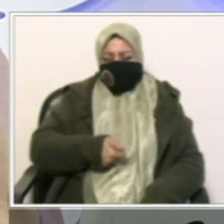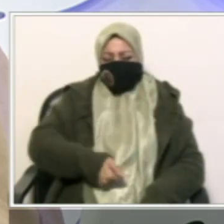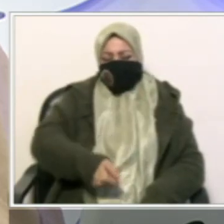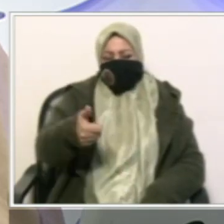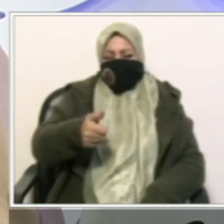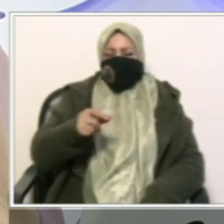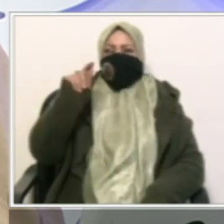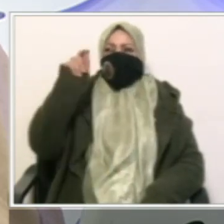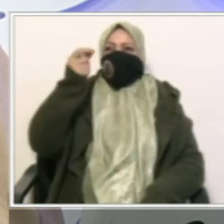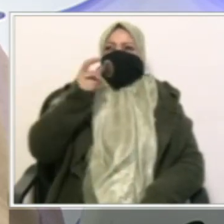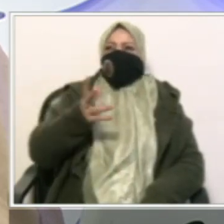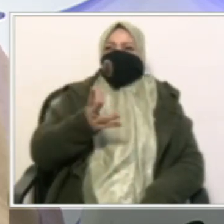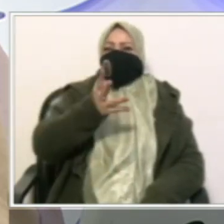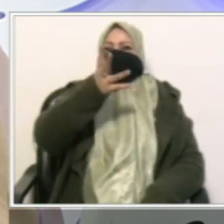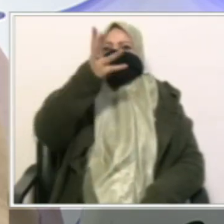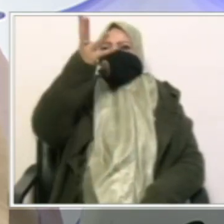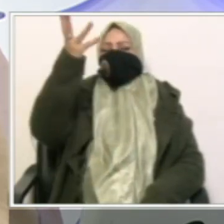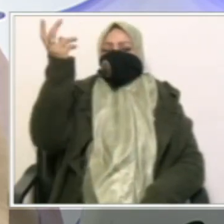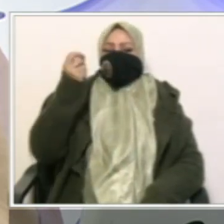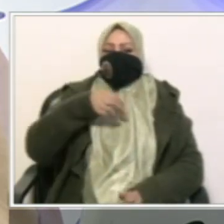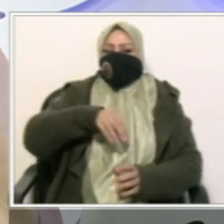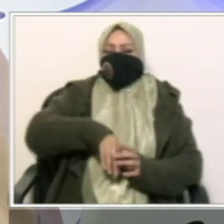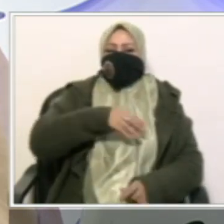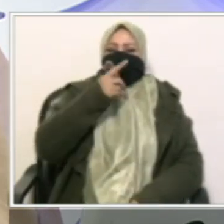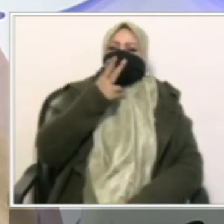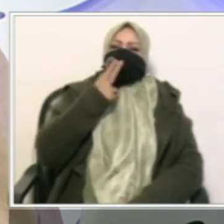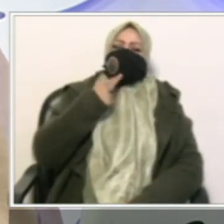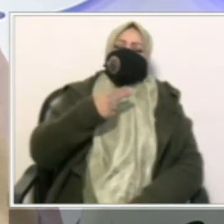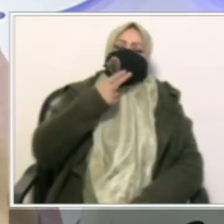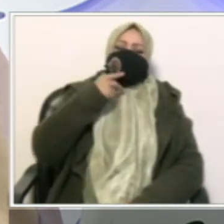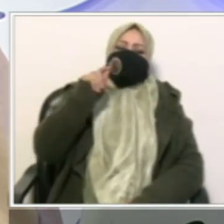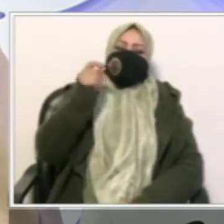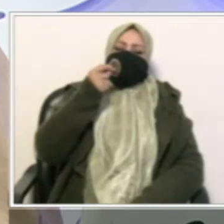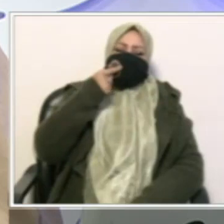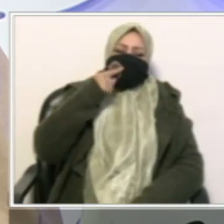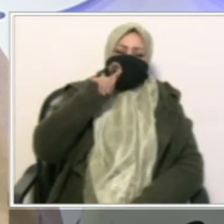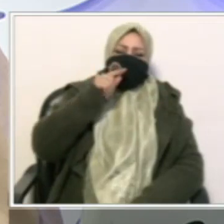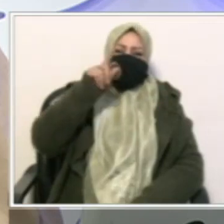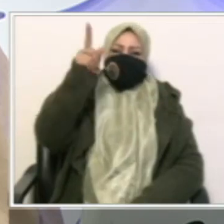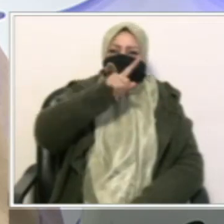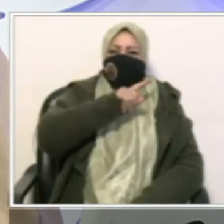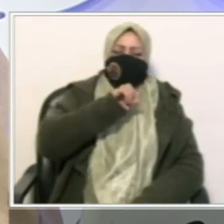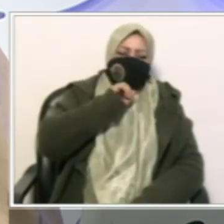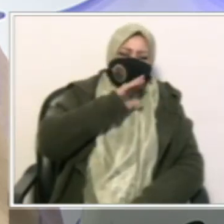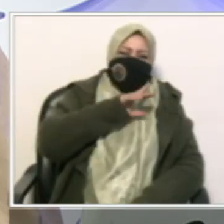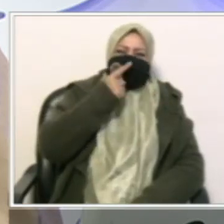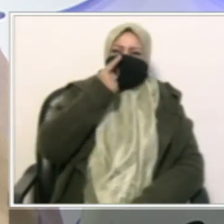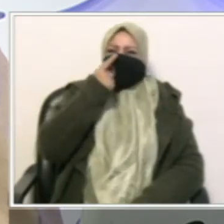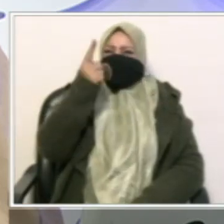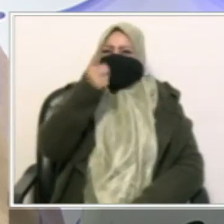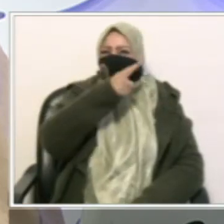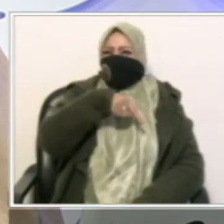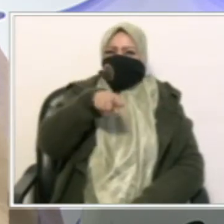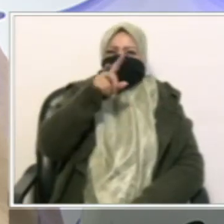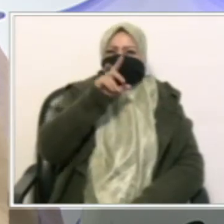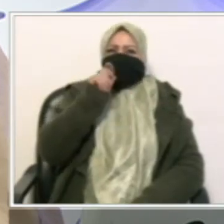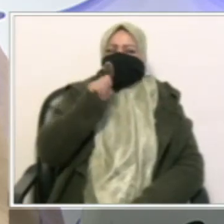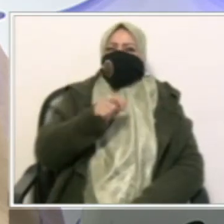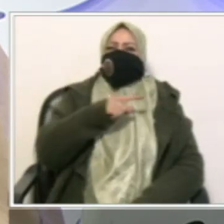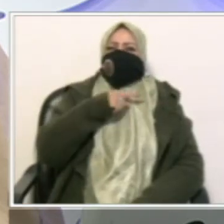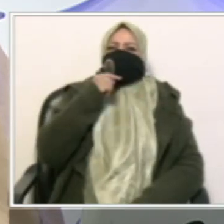نقية ليس فيها أثر الفساد ولا أثر هذا المجاري، فالثمرة تؤكل